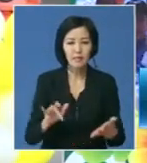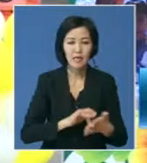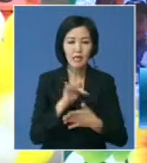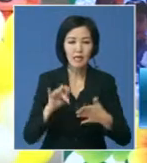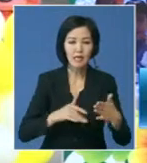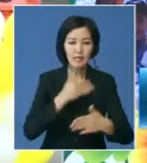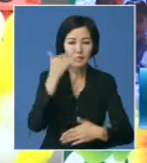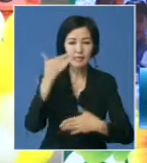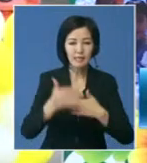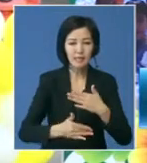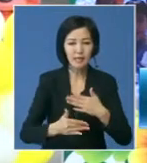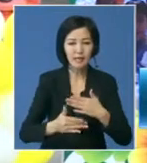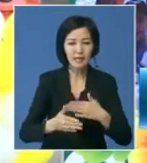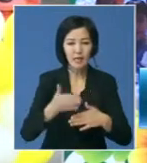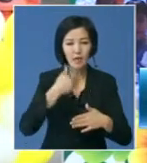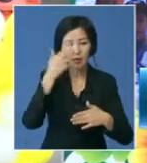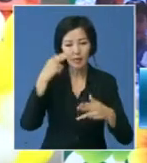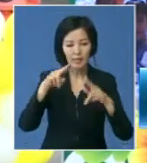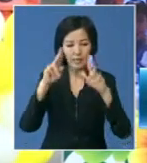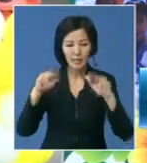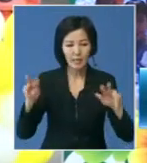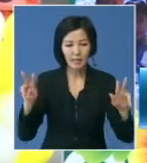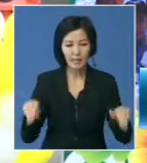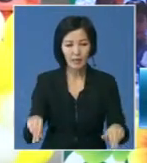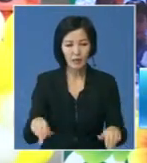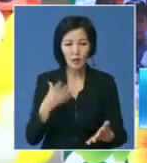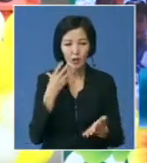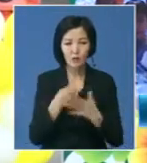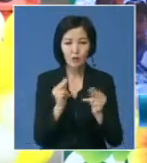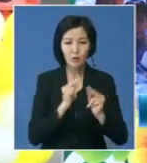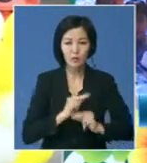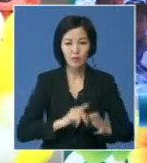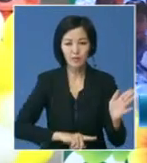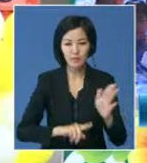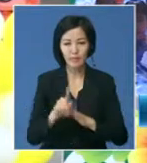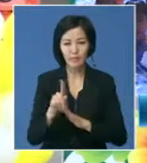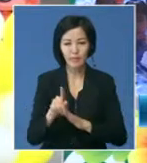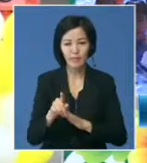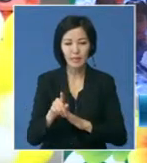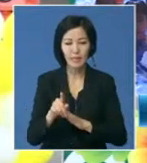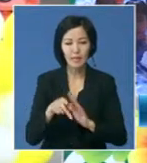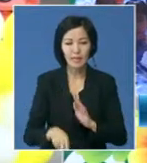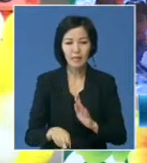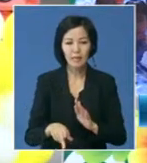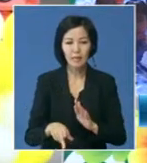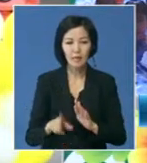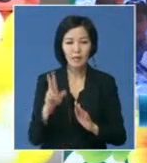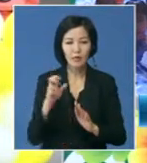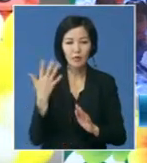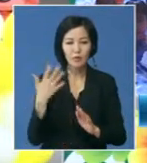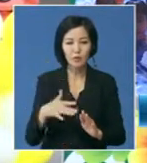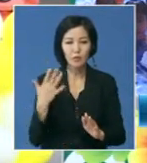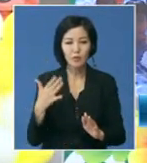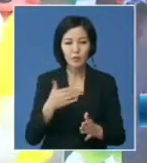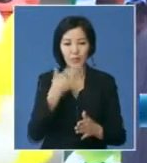сыртындағы жазғы лагер өзінің жұмыстарын бастайды. Биыл біздің 255 мыңға тарта оқушымыз осы жазғы сауықтырмен